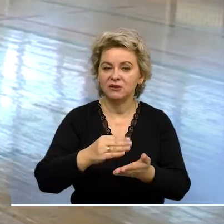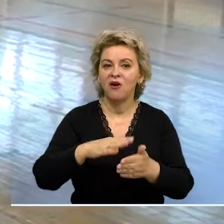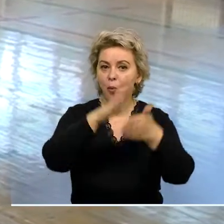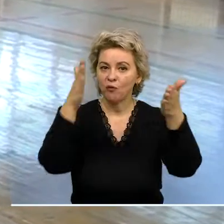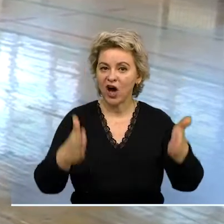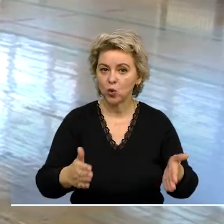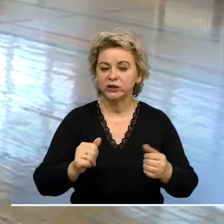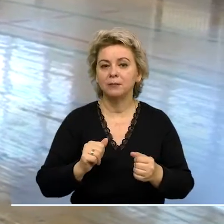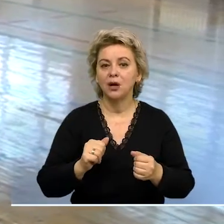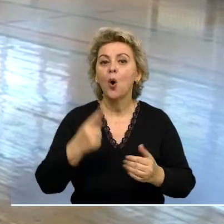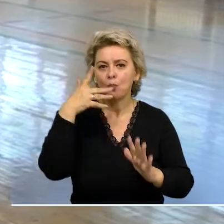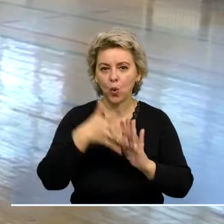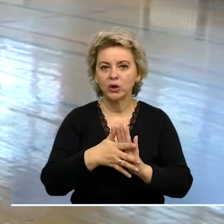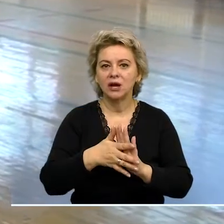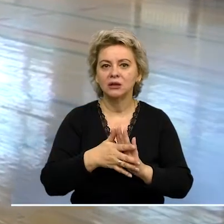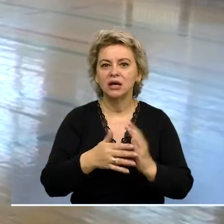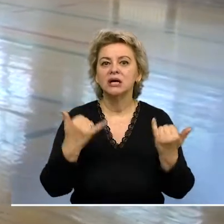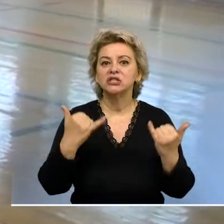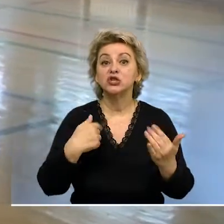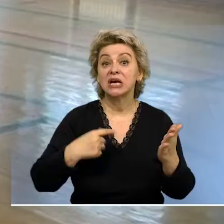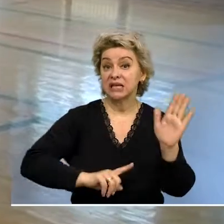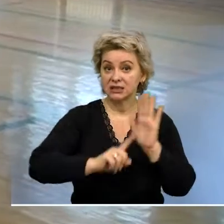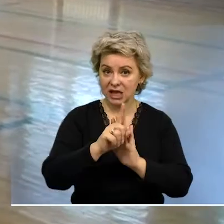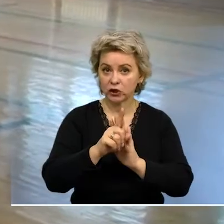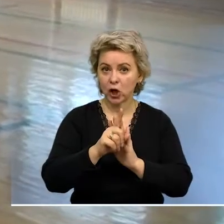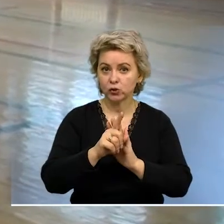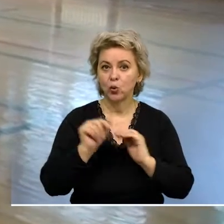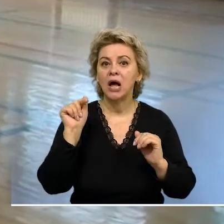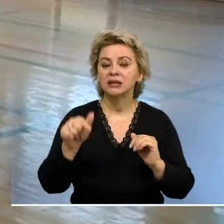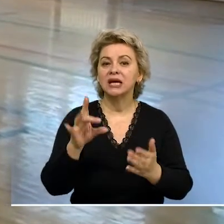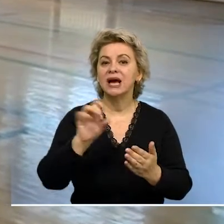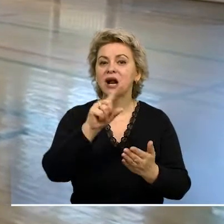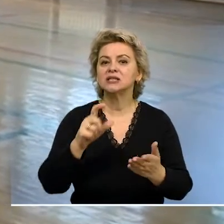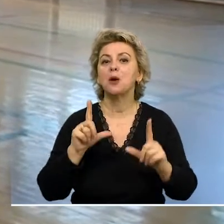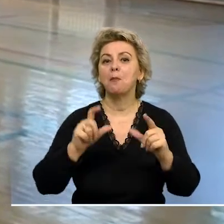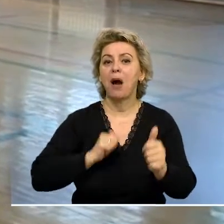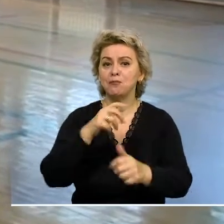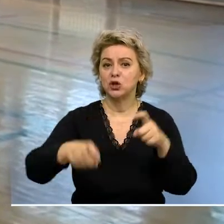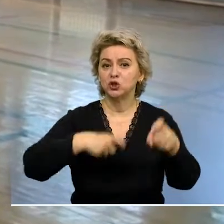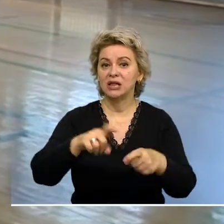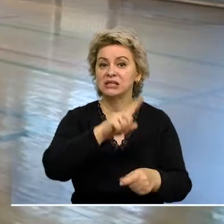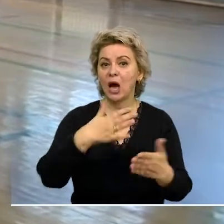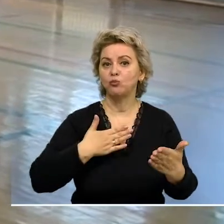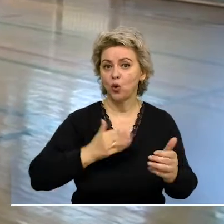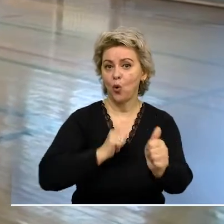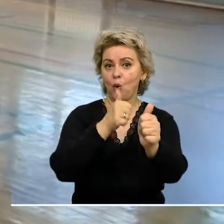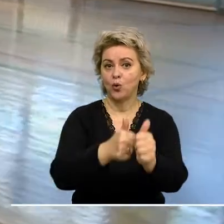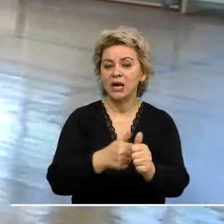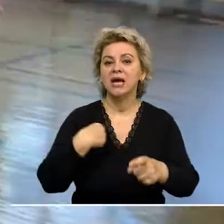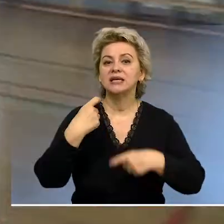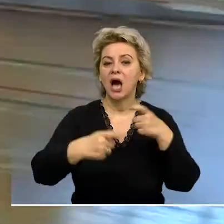набежать и пробить по воротам. Понял, что? То есть я стартанул, ты сказал раз и побежал за